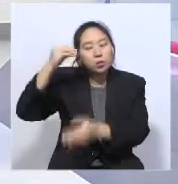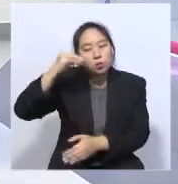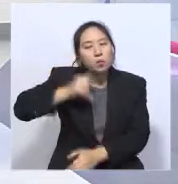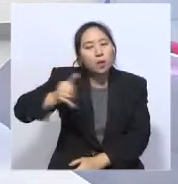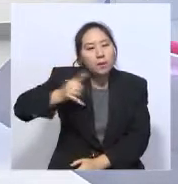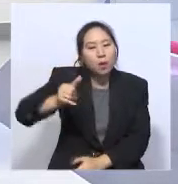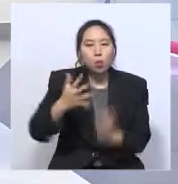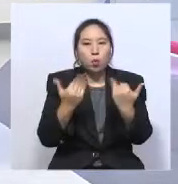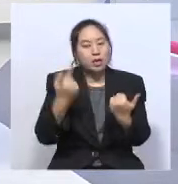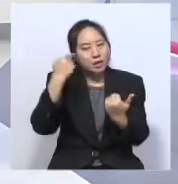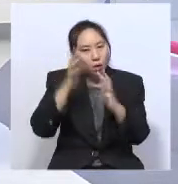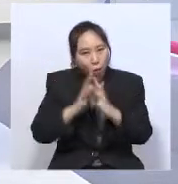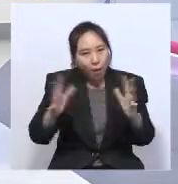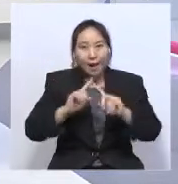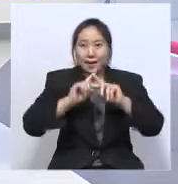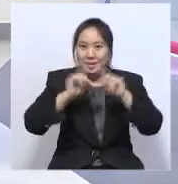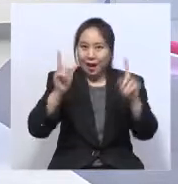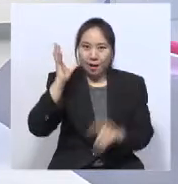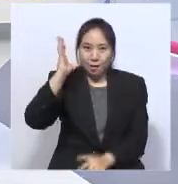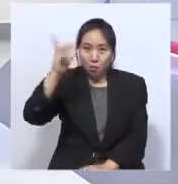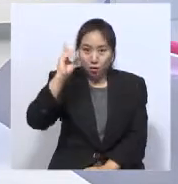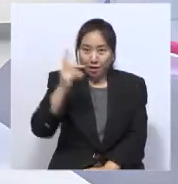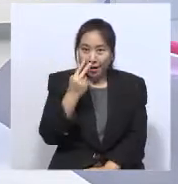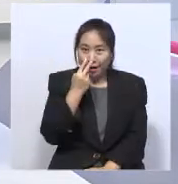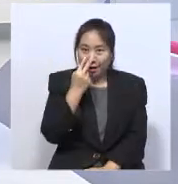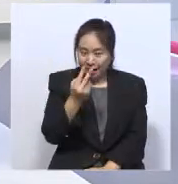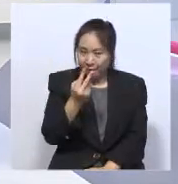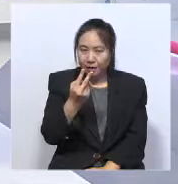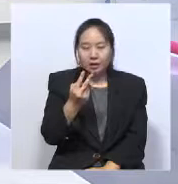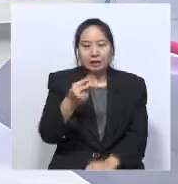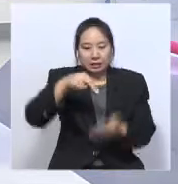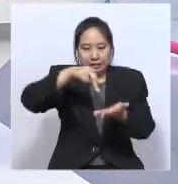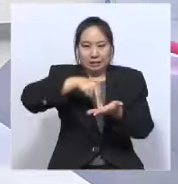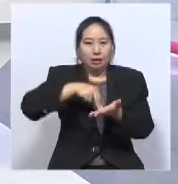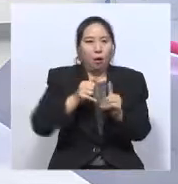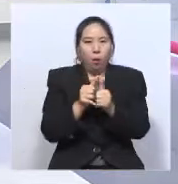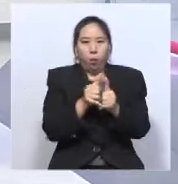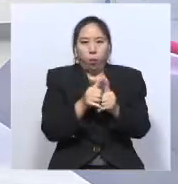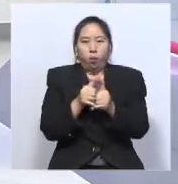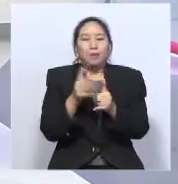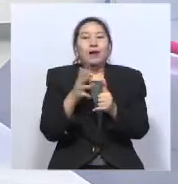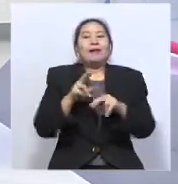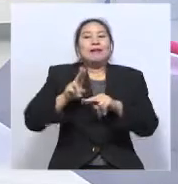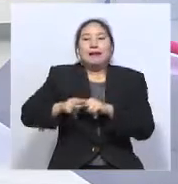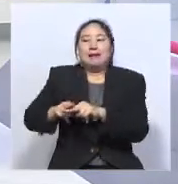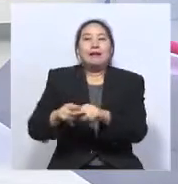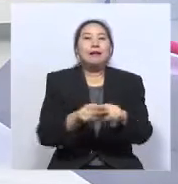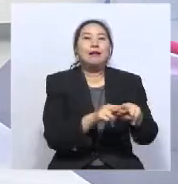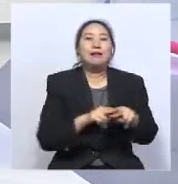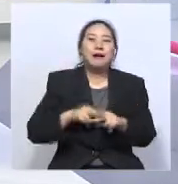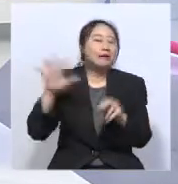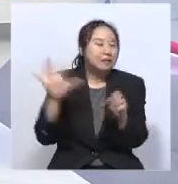จะหนาแน่นแต่พรุ่งนี้นะครับร้านที่คุณผู้ชมเห็นเมื่อกี้เนี่ยจะไม่มีที่ยืนเพราะทุกคนนั่งกันหมดแล้วนะครับ เป็